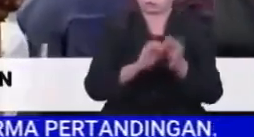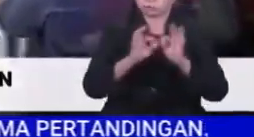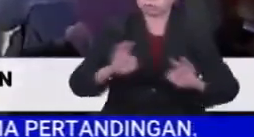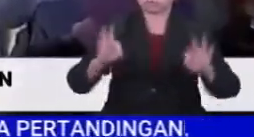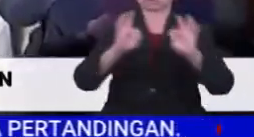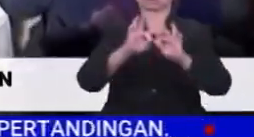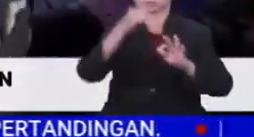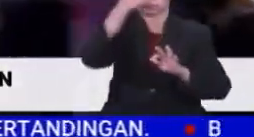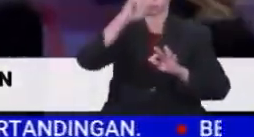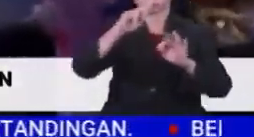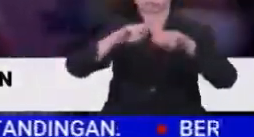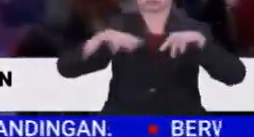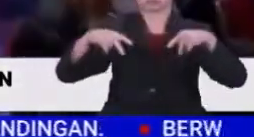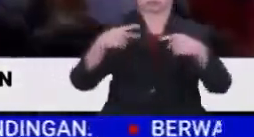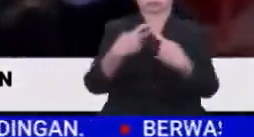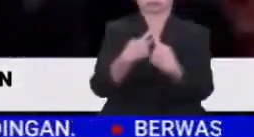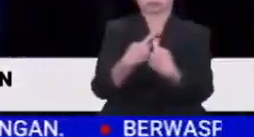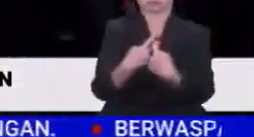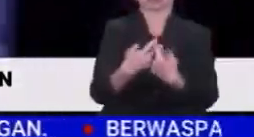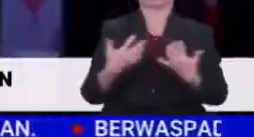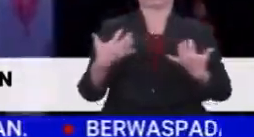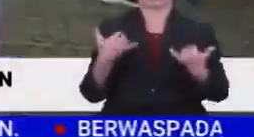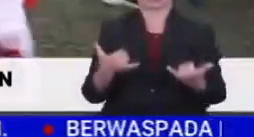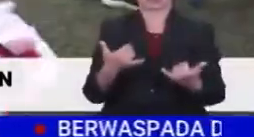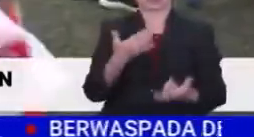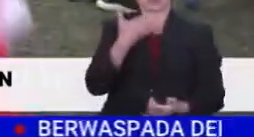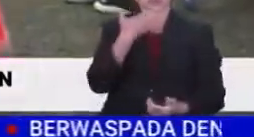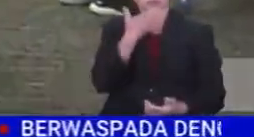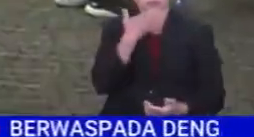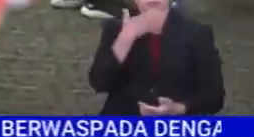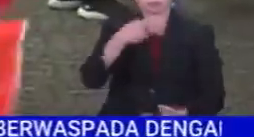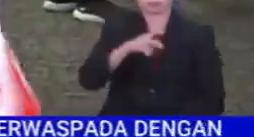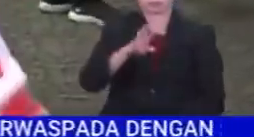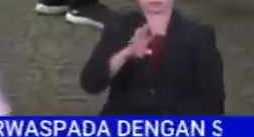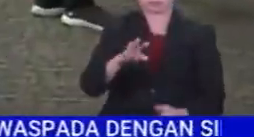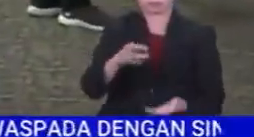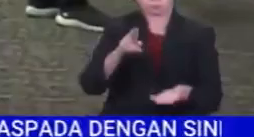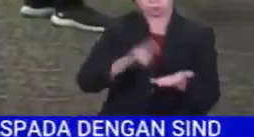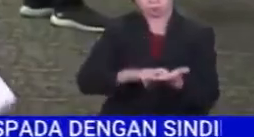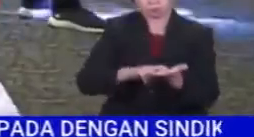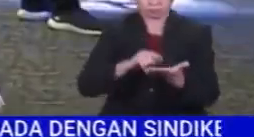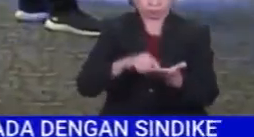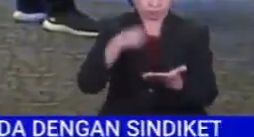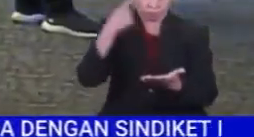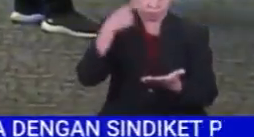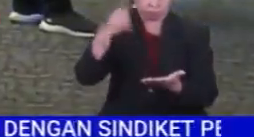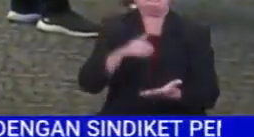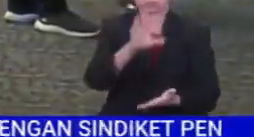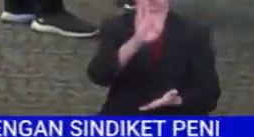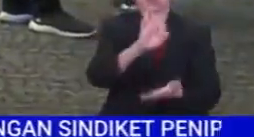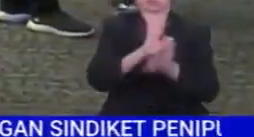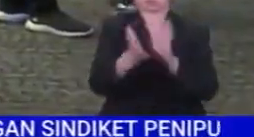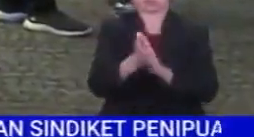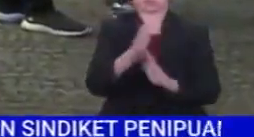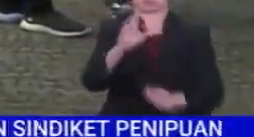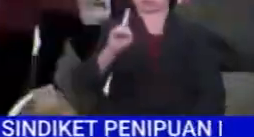utama party tambahnya Strike ini Pemuda PBB mereka akan pencapaian dengan 9 menjadi ahli Dewa undangan Negeri